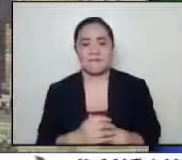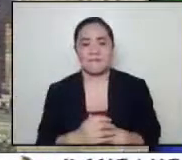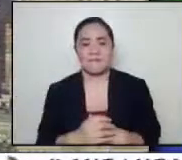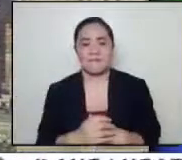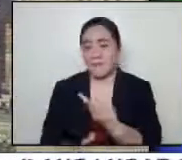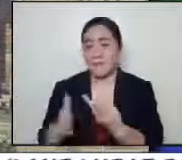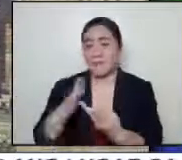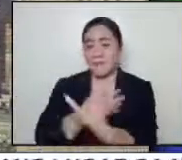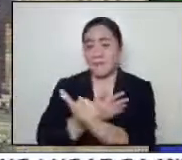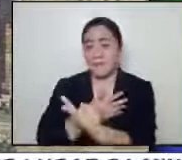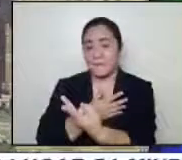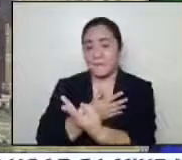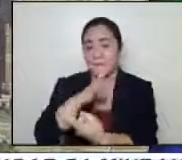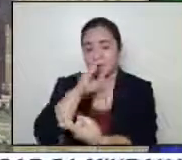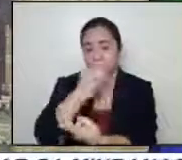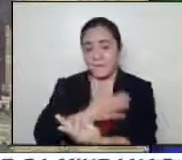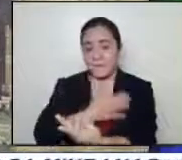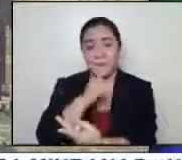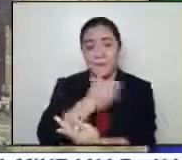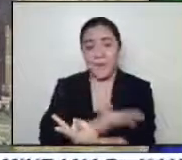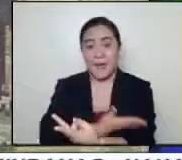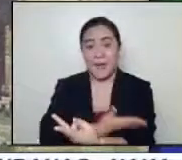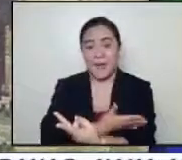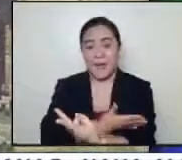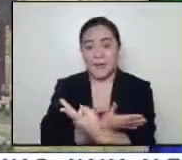alam mo naman kung gano'n.